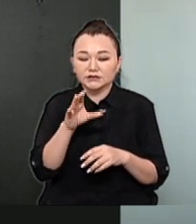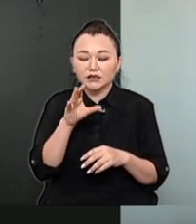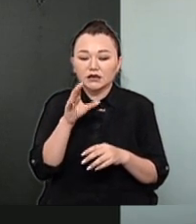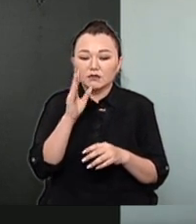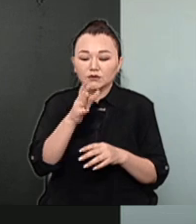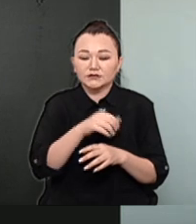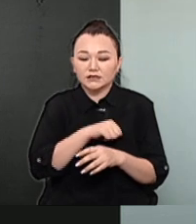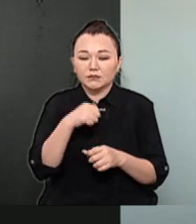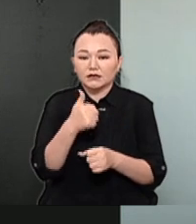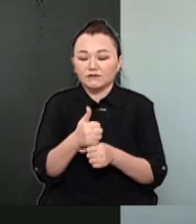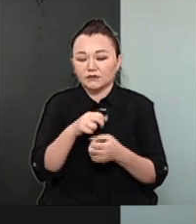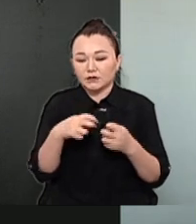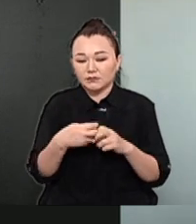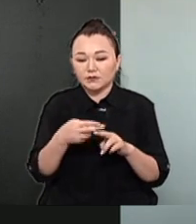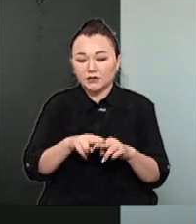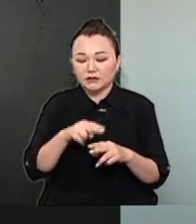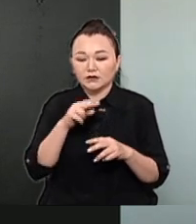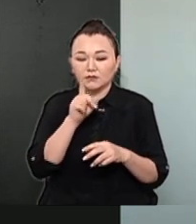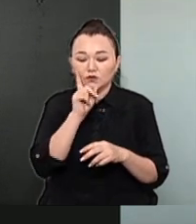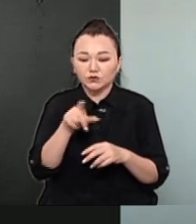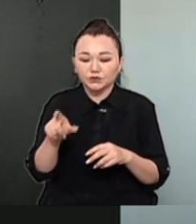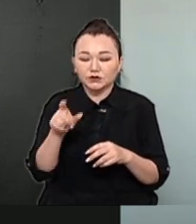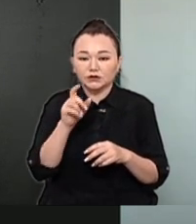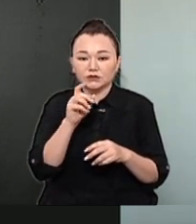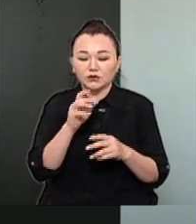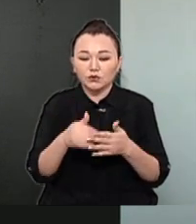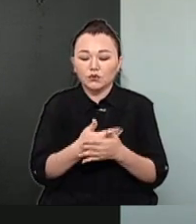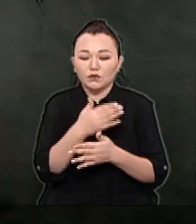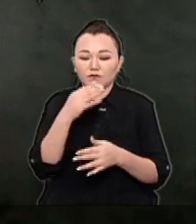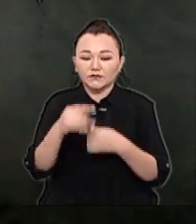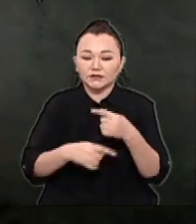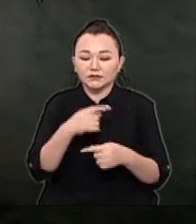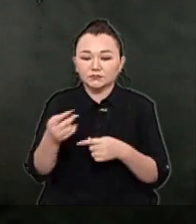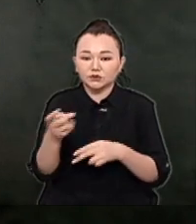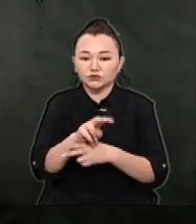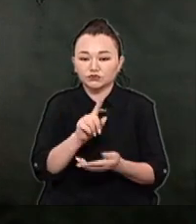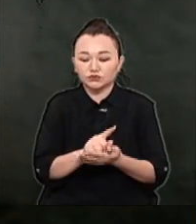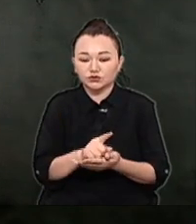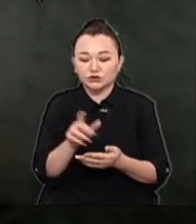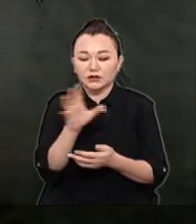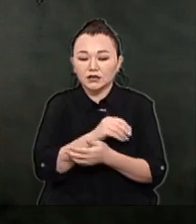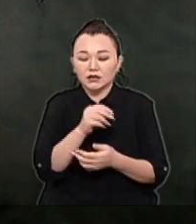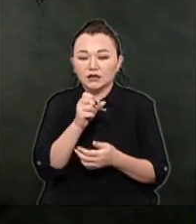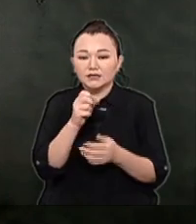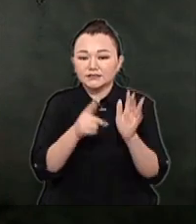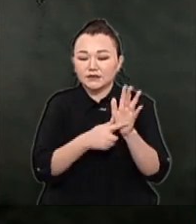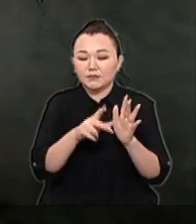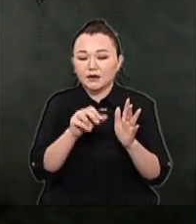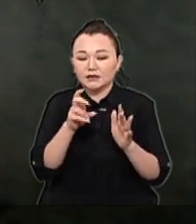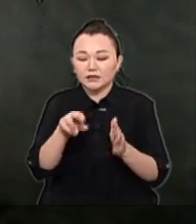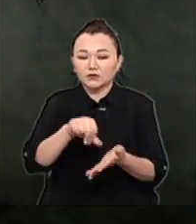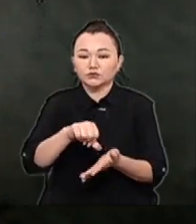тұрған ең негізгі мәселе ол ұрпақтар сабақтастығы, яғни жаңа ұрпақтың келуі. Алдағы саяси науқанға 7 партия қатысқалы отыр.